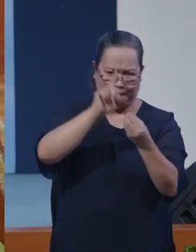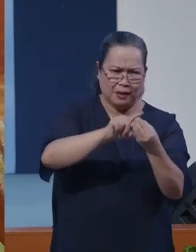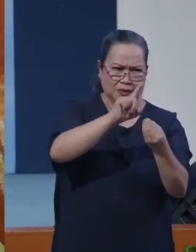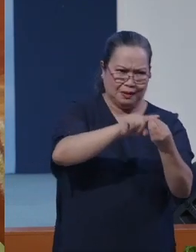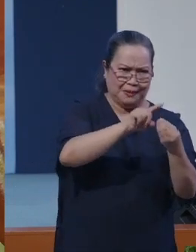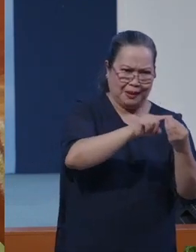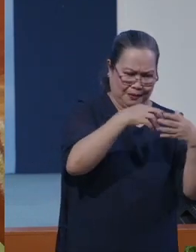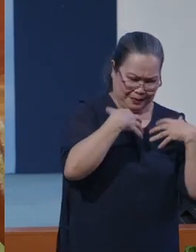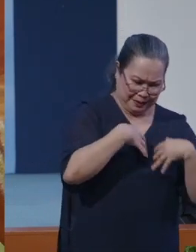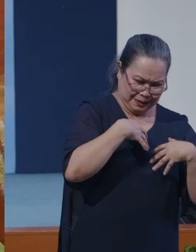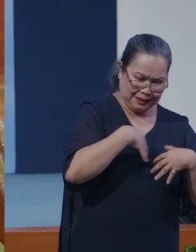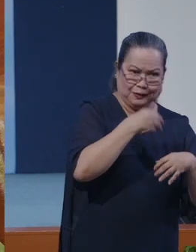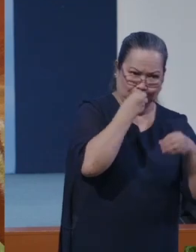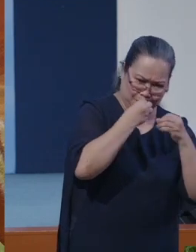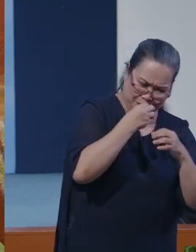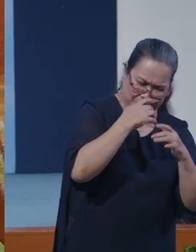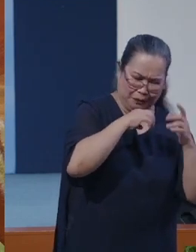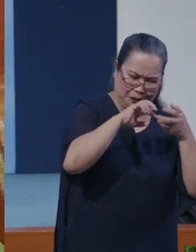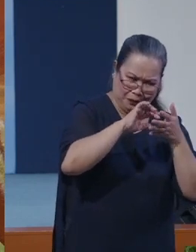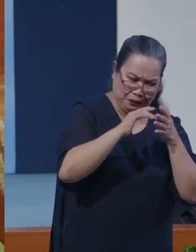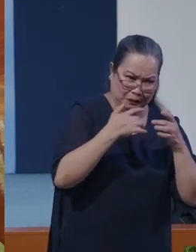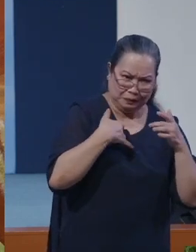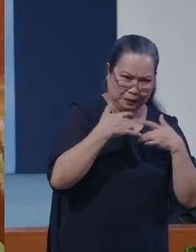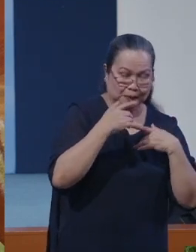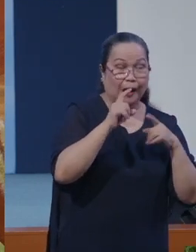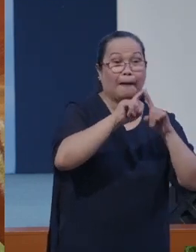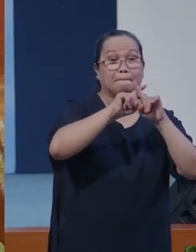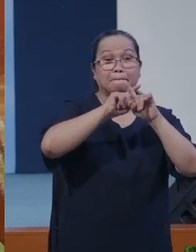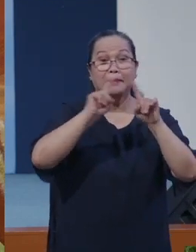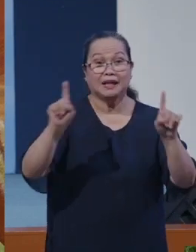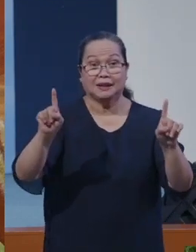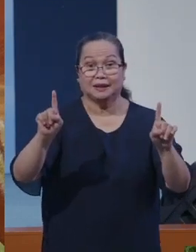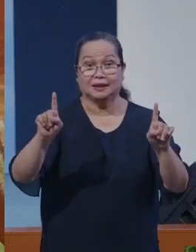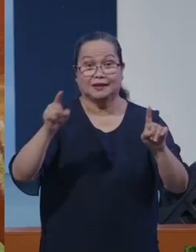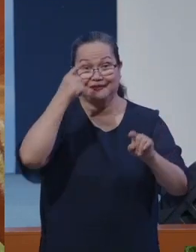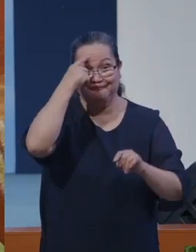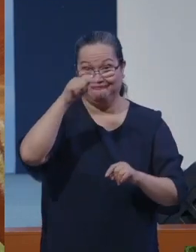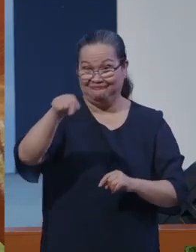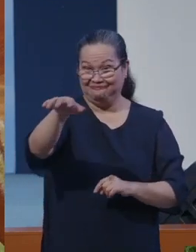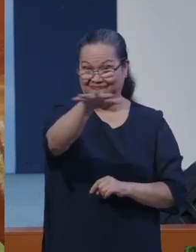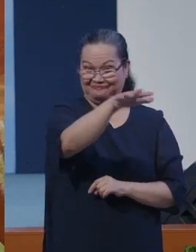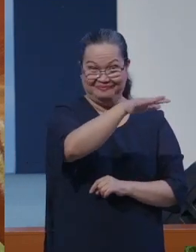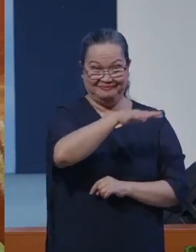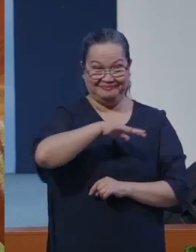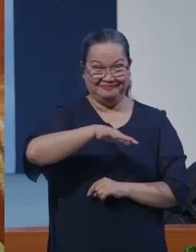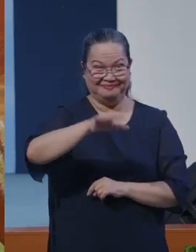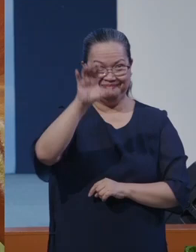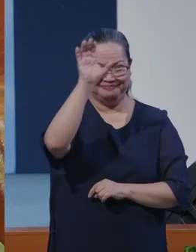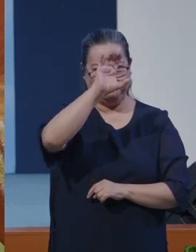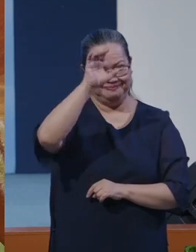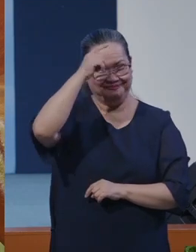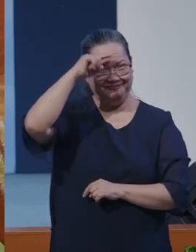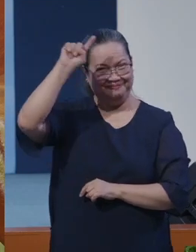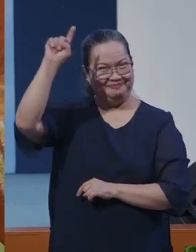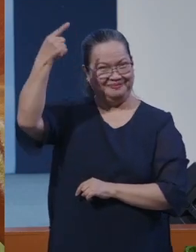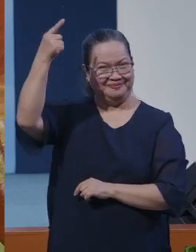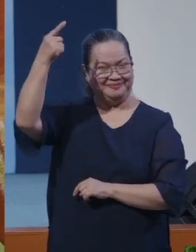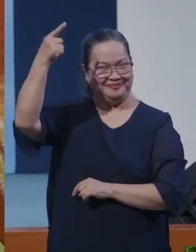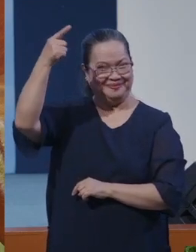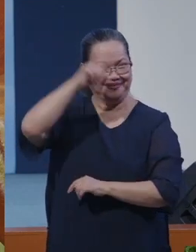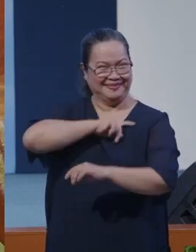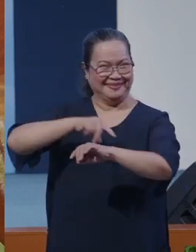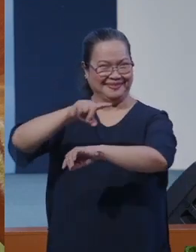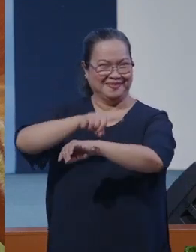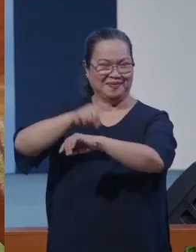hinahabol din yung lahat ng bagay na iyan. But, for us, seek first the kingdom